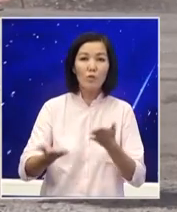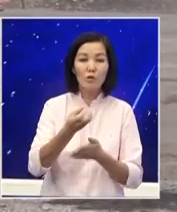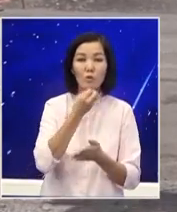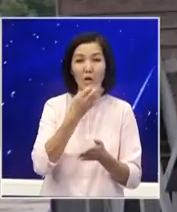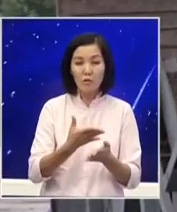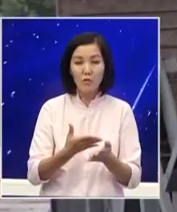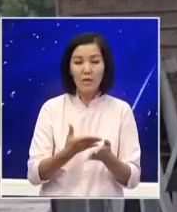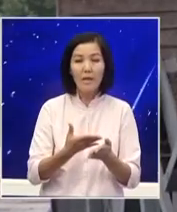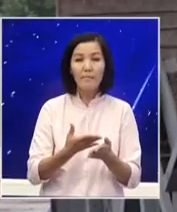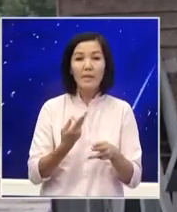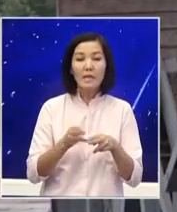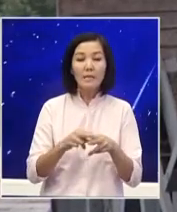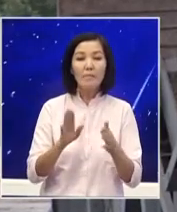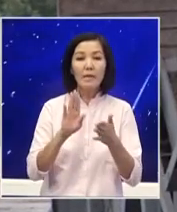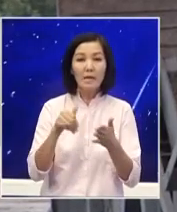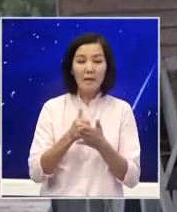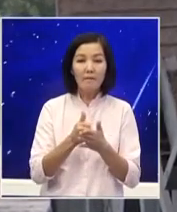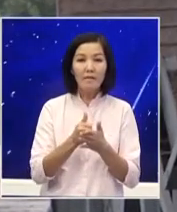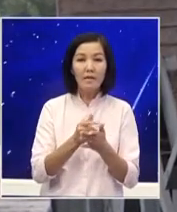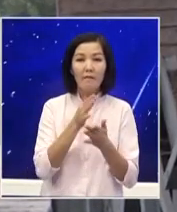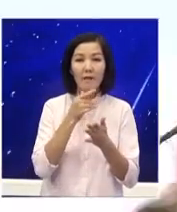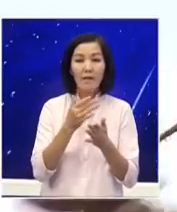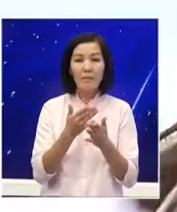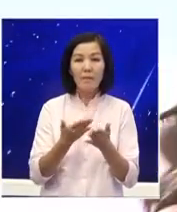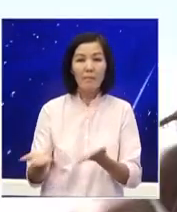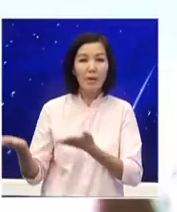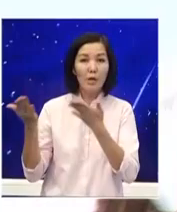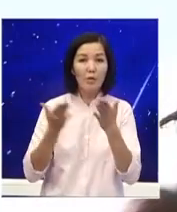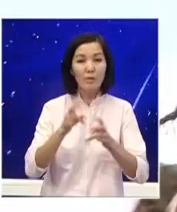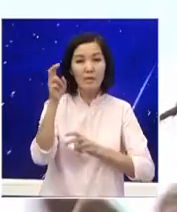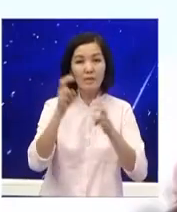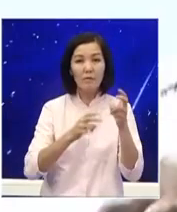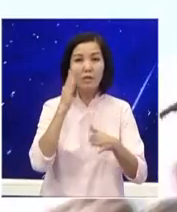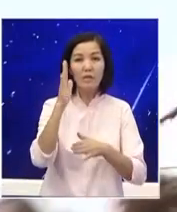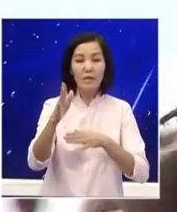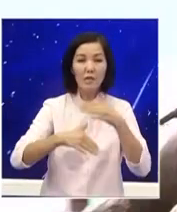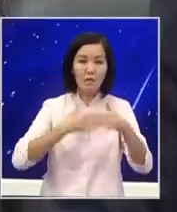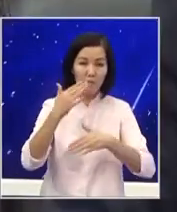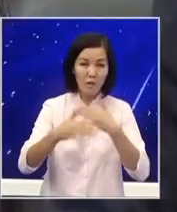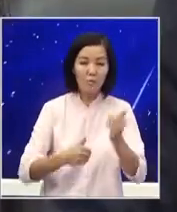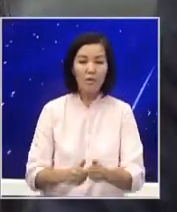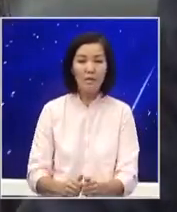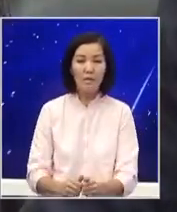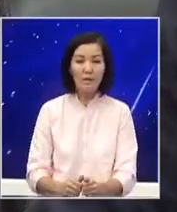прошлогоднего теперь главное своевременная приемка урожая заводами для дальнейшей переработки